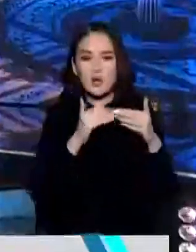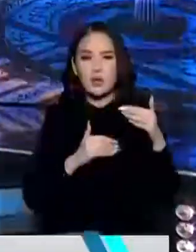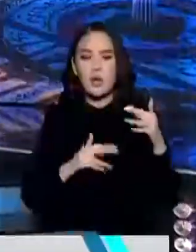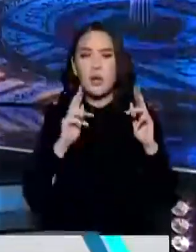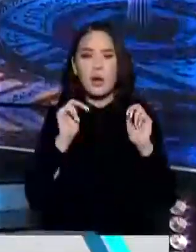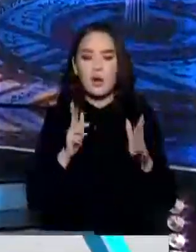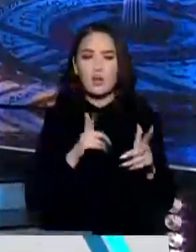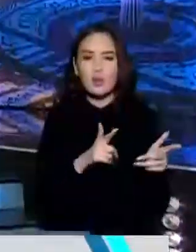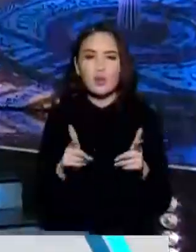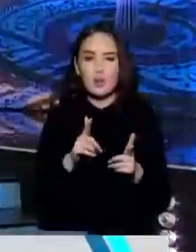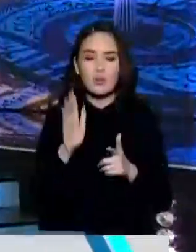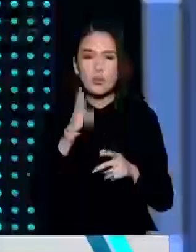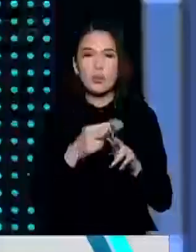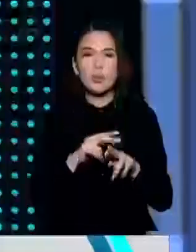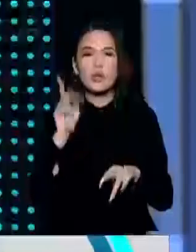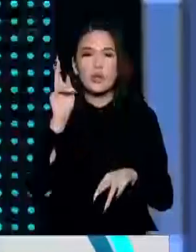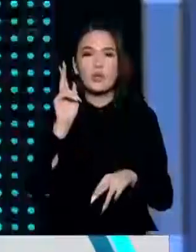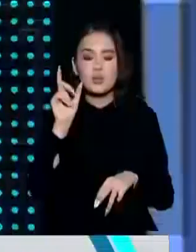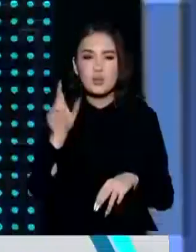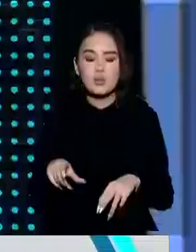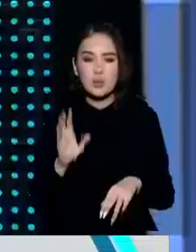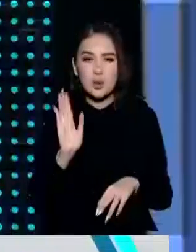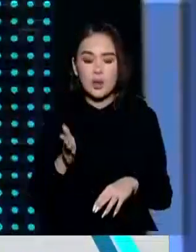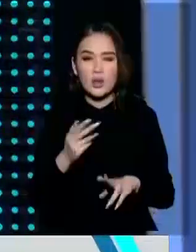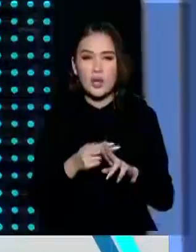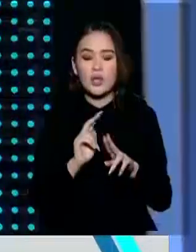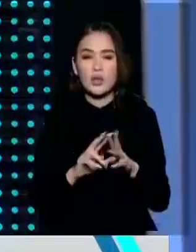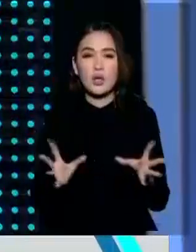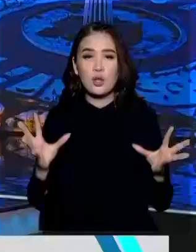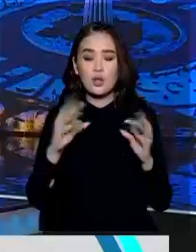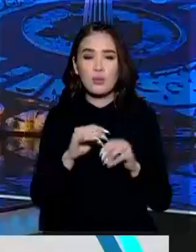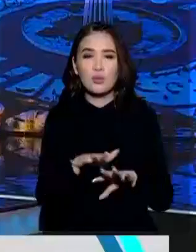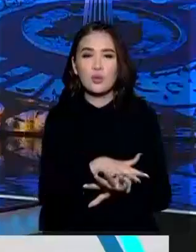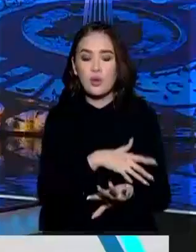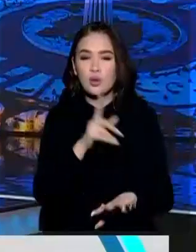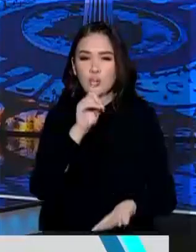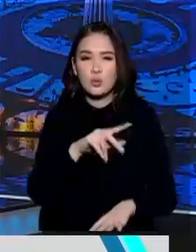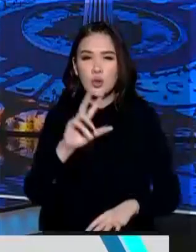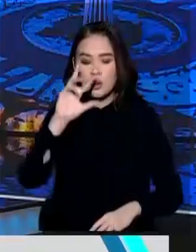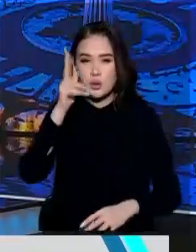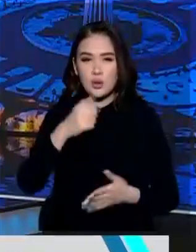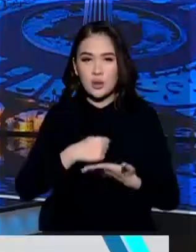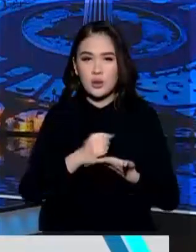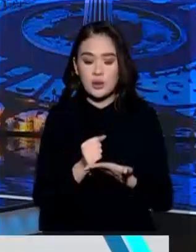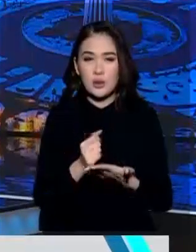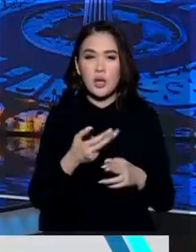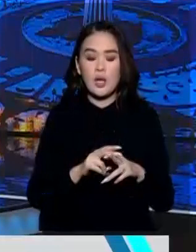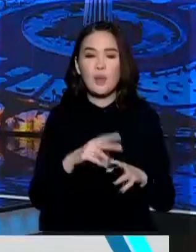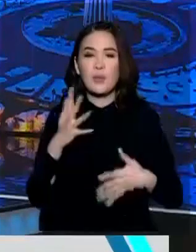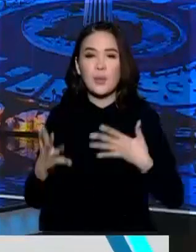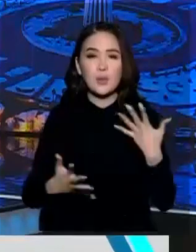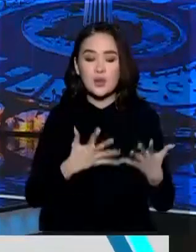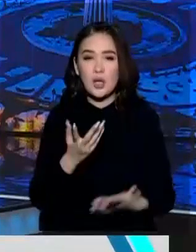жасақталады? Бұл құрамда кімдер болуы мүмкін? Бұл құрам біріншіден ұзақ мерзімде емес, 3-4 жылға белгіленеді.